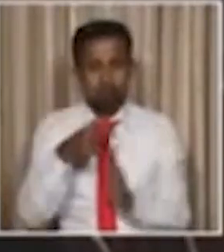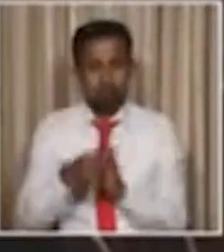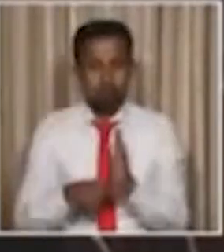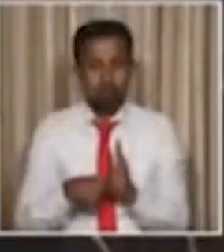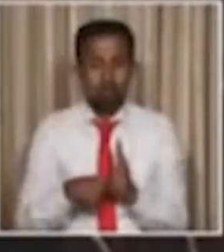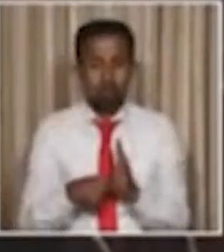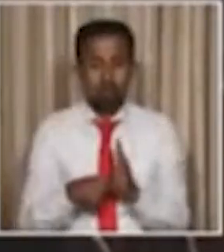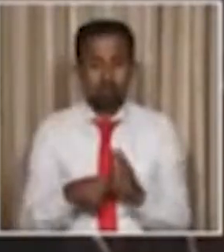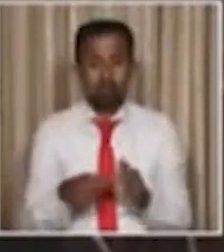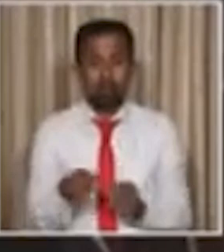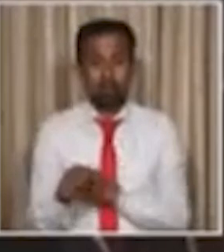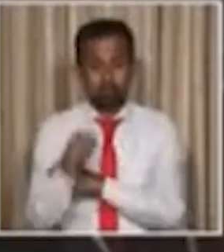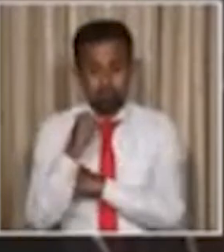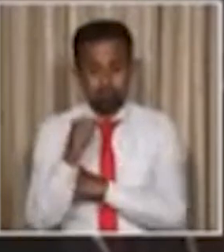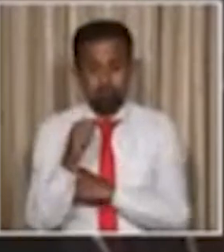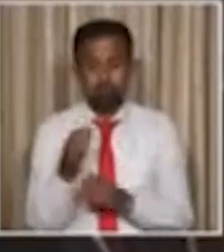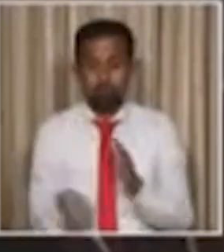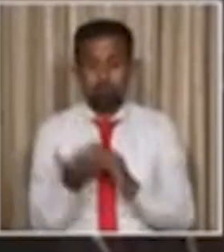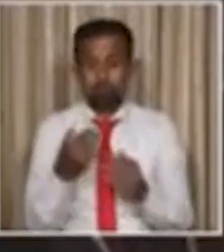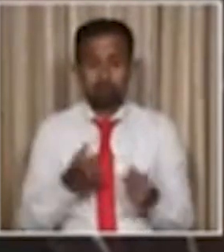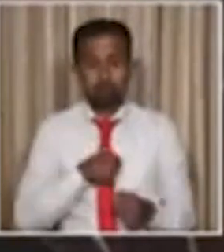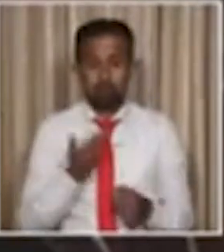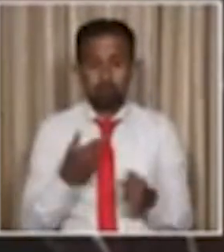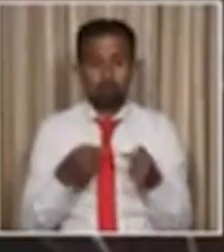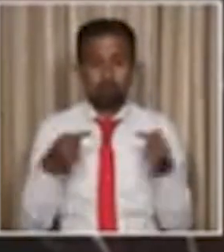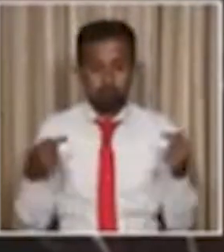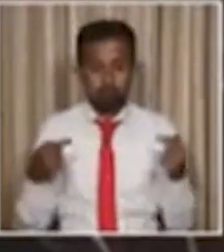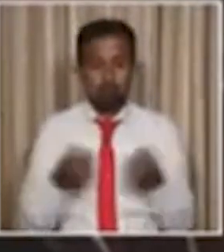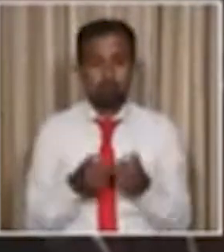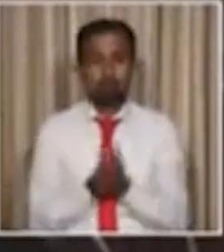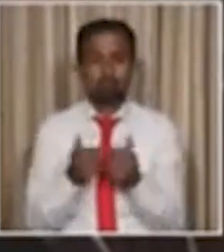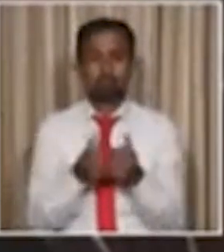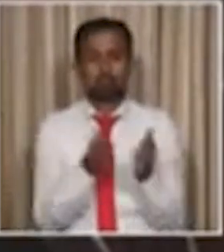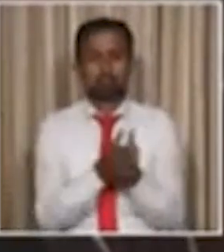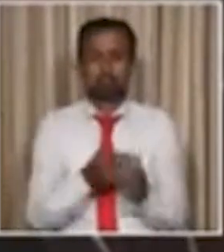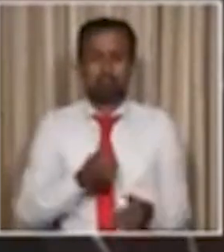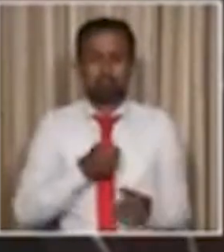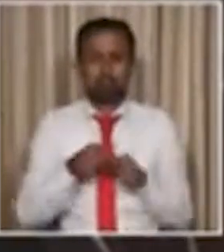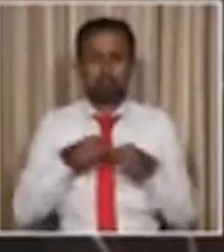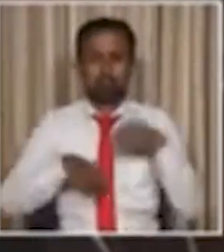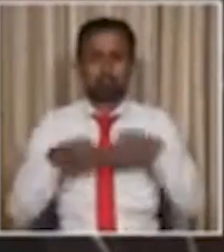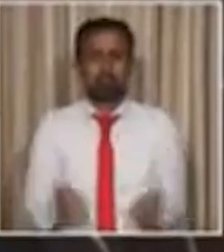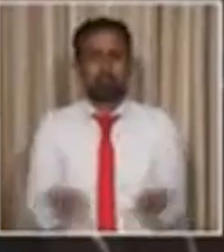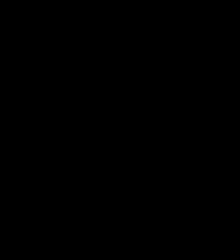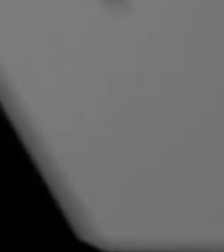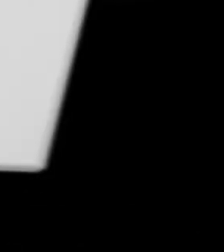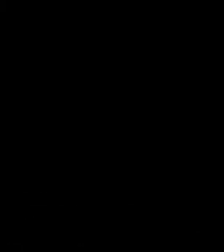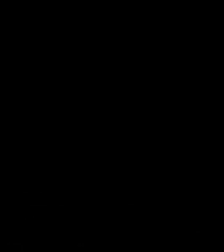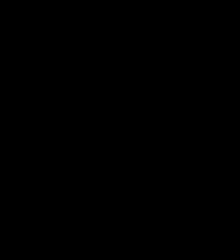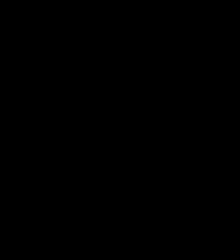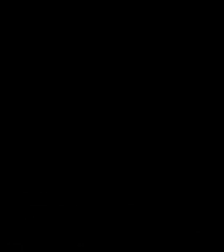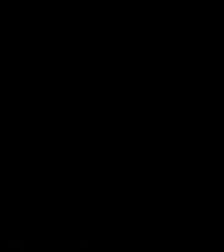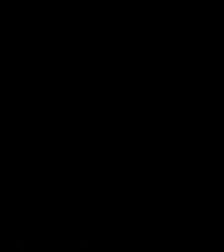රටේ ඒකාධිපතිත්වය කරා යන ගමනට එරෙහිවීම වෙනුවෙන් එහිදී තම තමන්ගේ හෘද සාක්ෂියට අනුව ඡන්දය දෙන්න කියලා බොහොම ස්තුතියි।